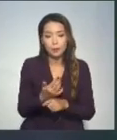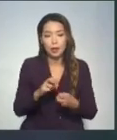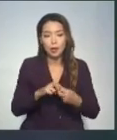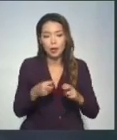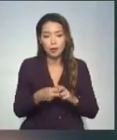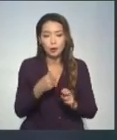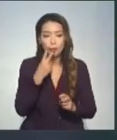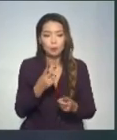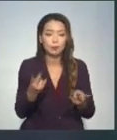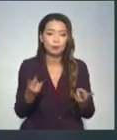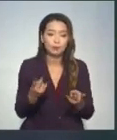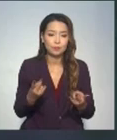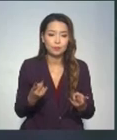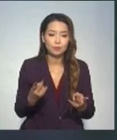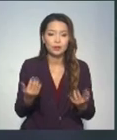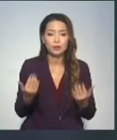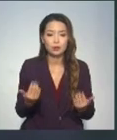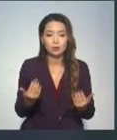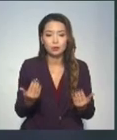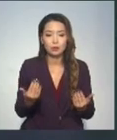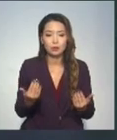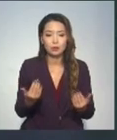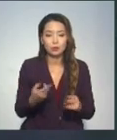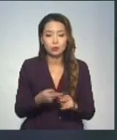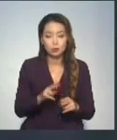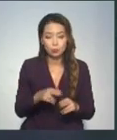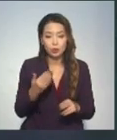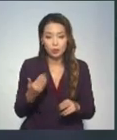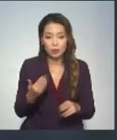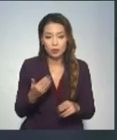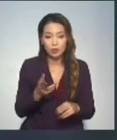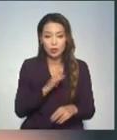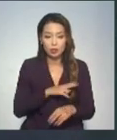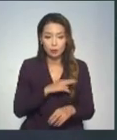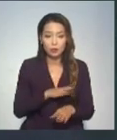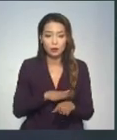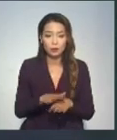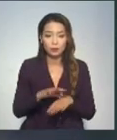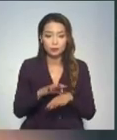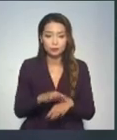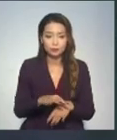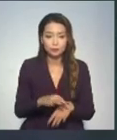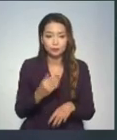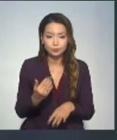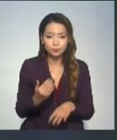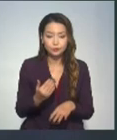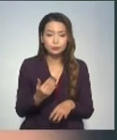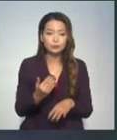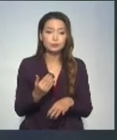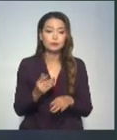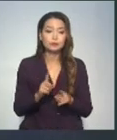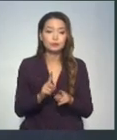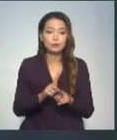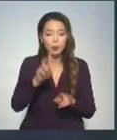кешірілген еді. Енді мына біз осы шара арқылы біз жеке тұлғаның және заңды тұлғаның